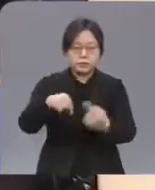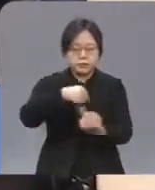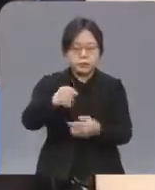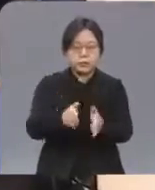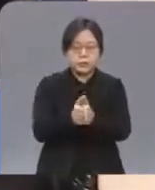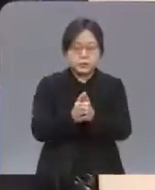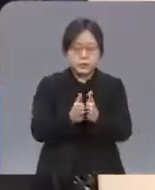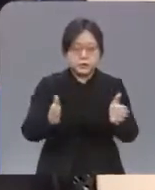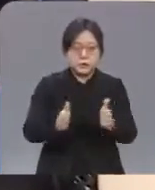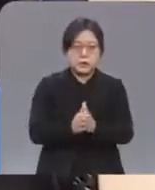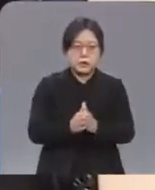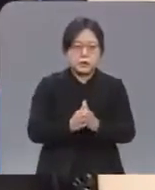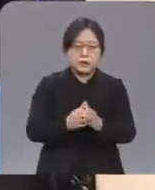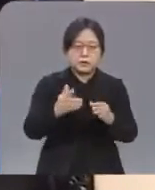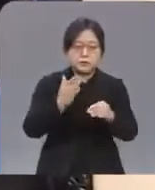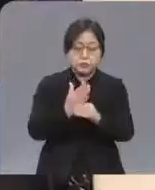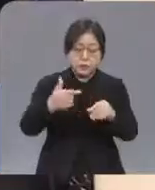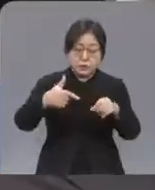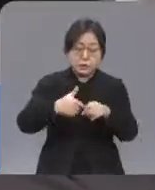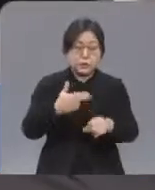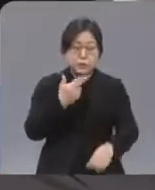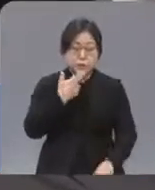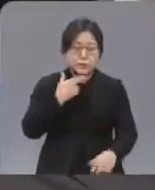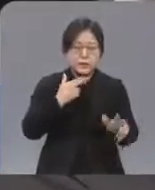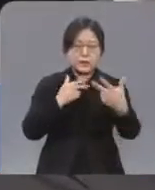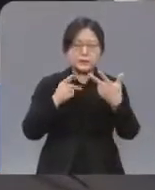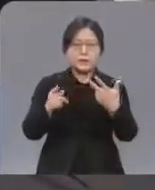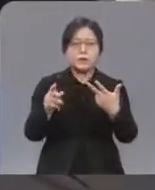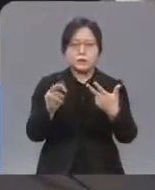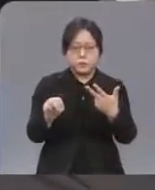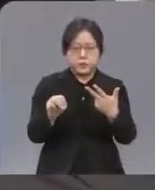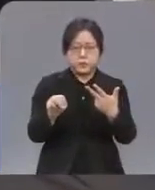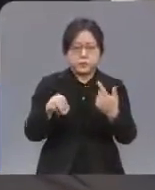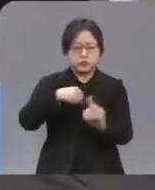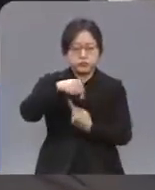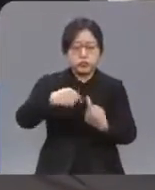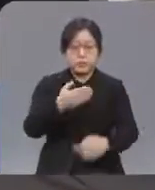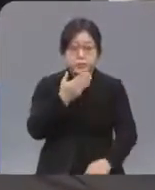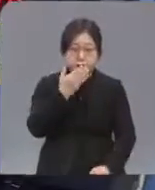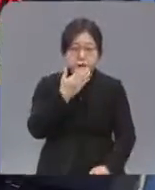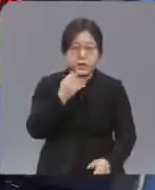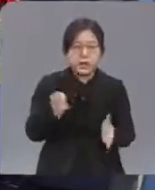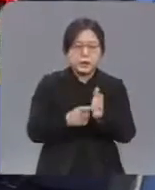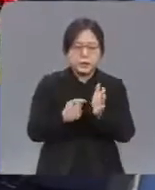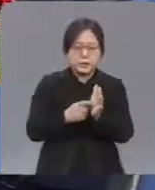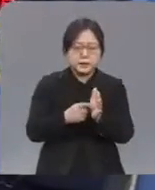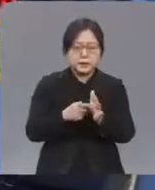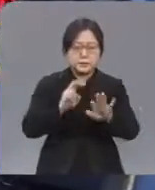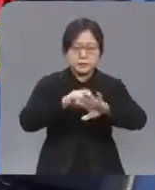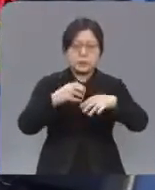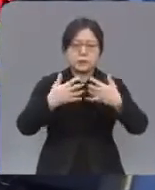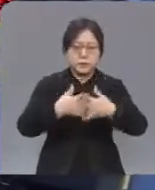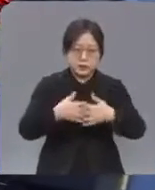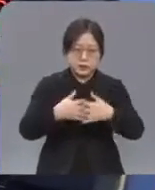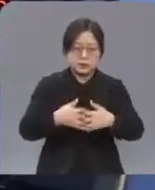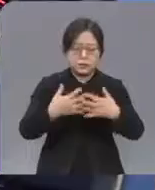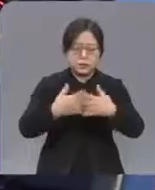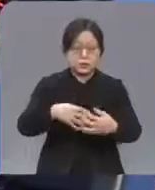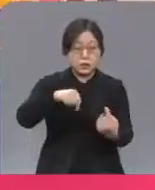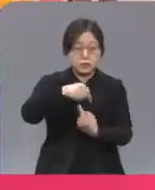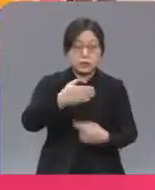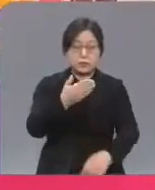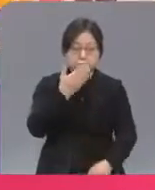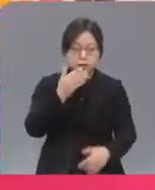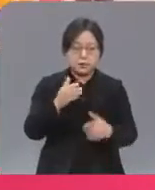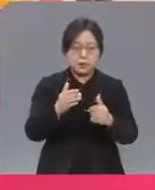소방 헬기는 중간 연료 보급 없이 700km 이상을 날 수 있고 응급 의료 장비와 계기 비행 기능도 갖춰